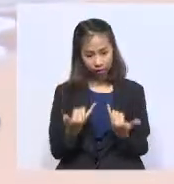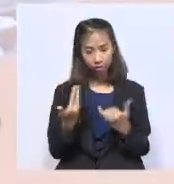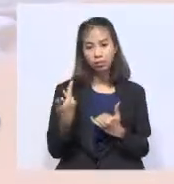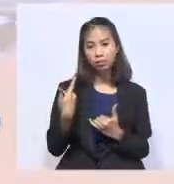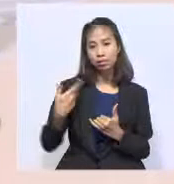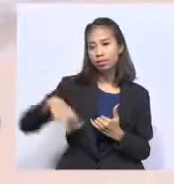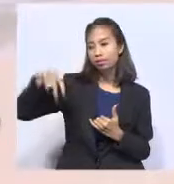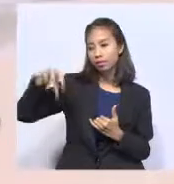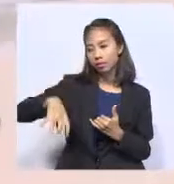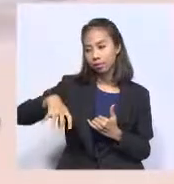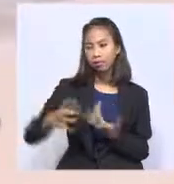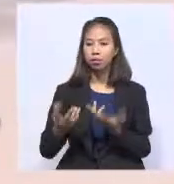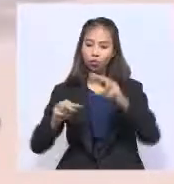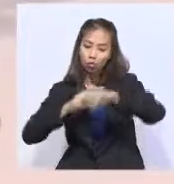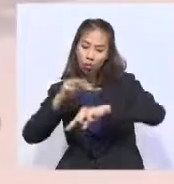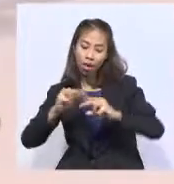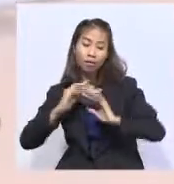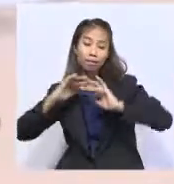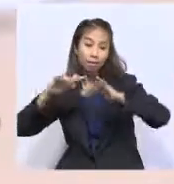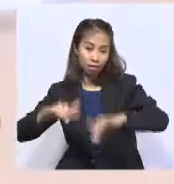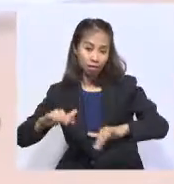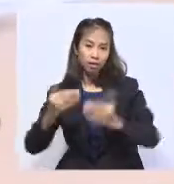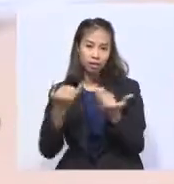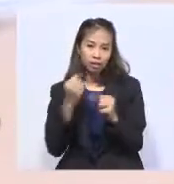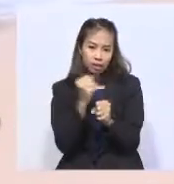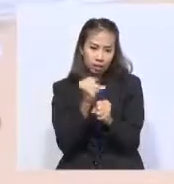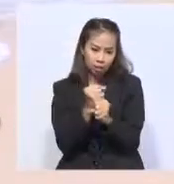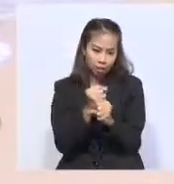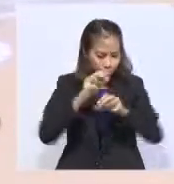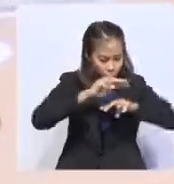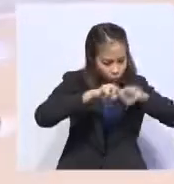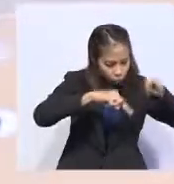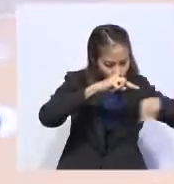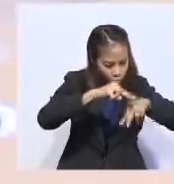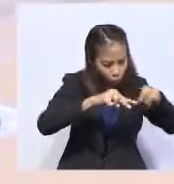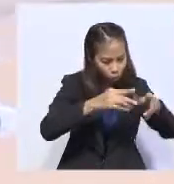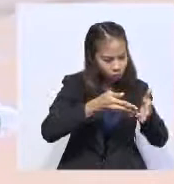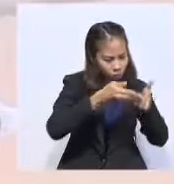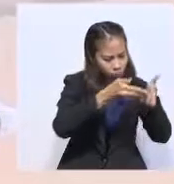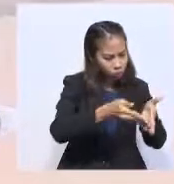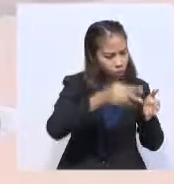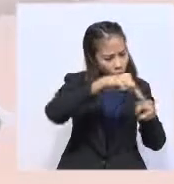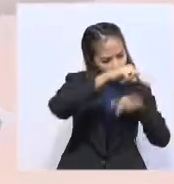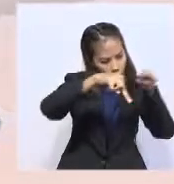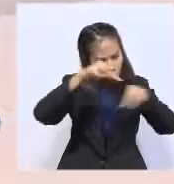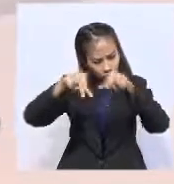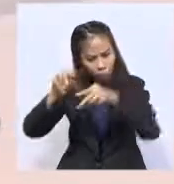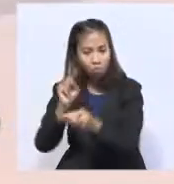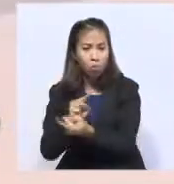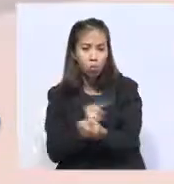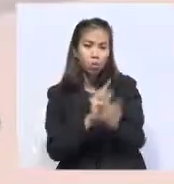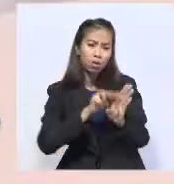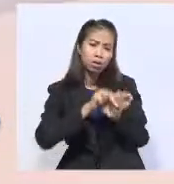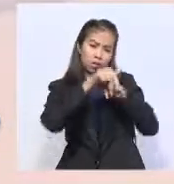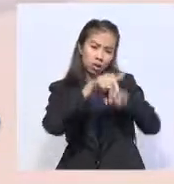รทางทะเลและชายฝั่งจะร่วมกับหน่วยงานที่เกี่ยวข้องดำเนินการนะครับสำรวจตามจุดต่างๆนะครับเพื่อสำรวจจำนวนของฉลามหัวบาดในพื้นที่